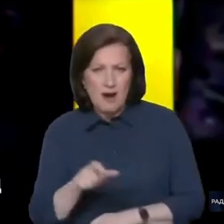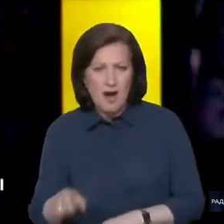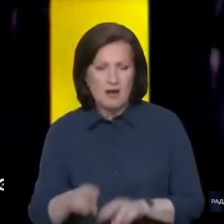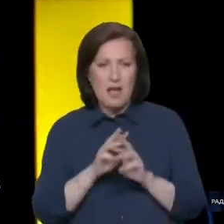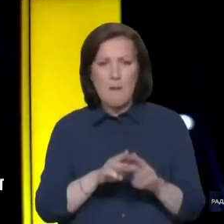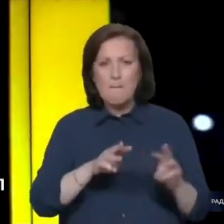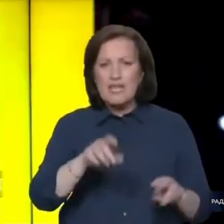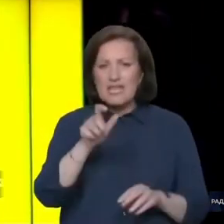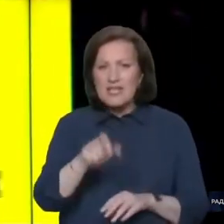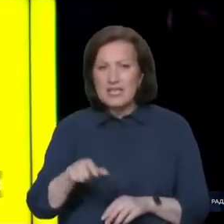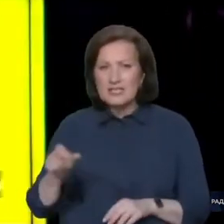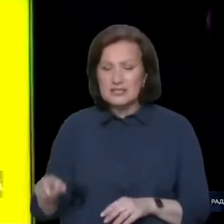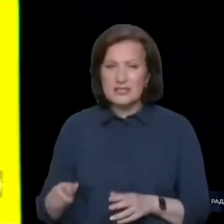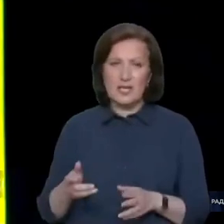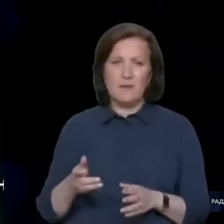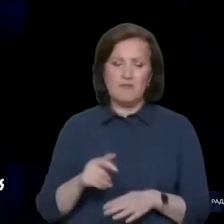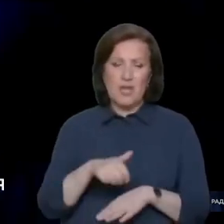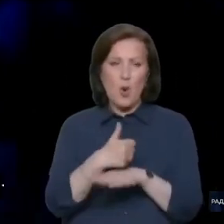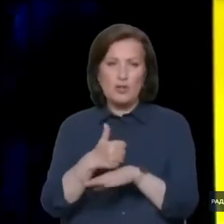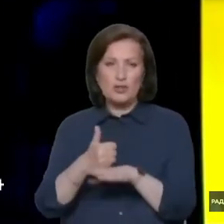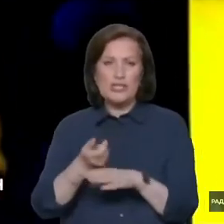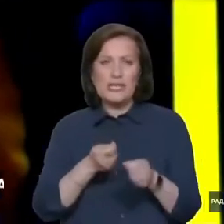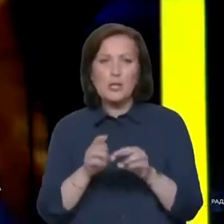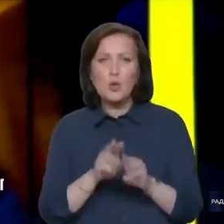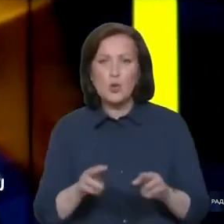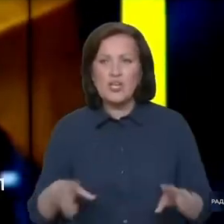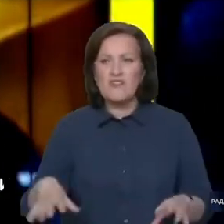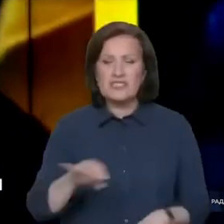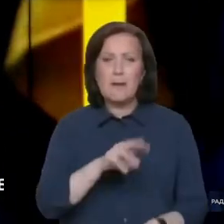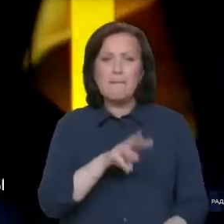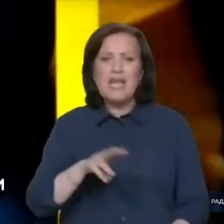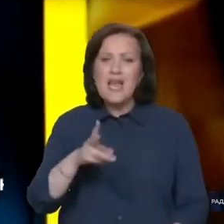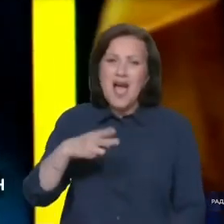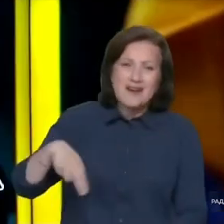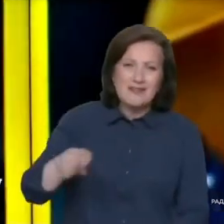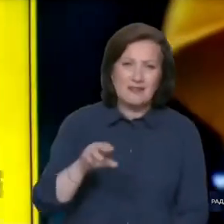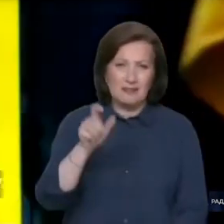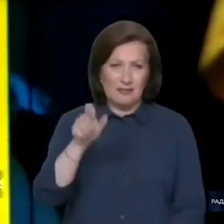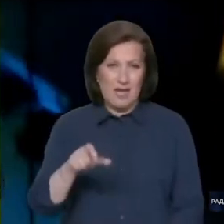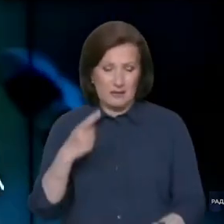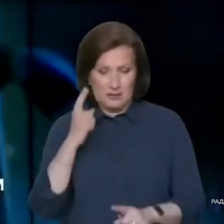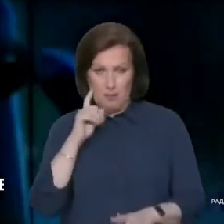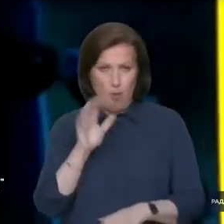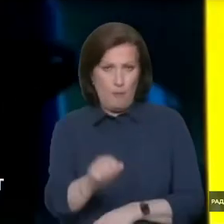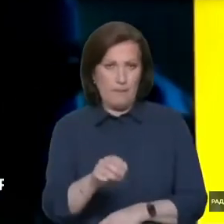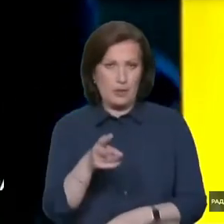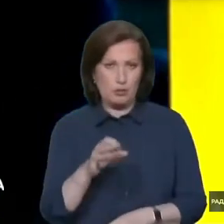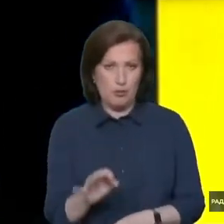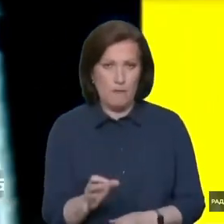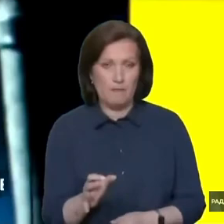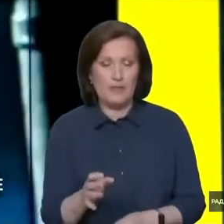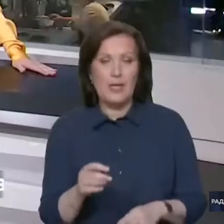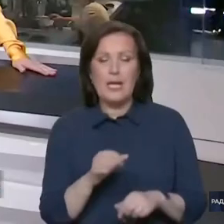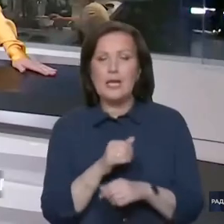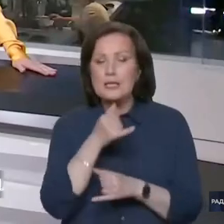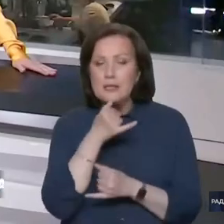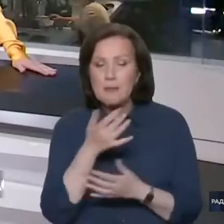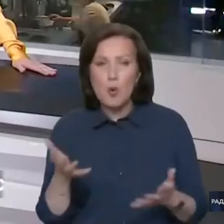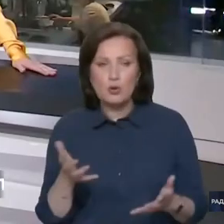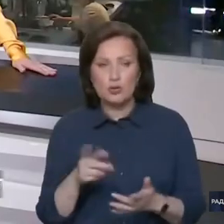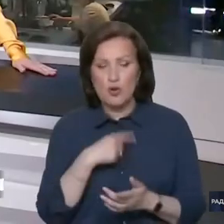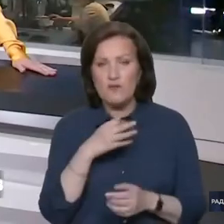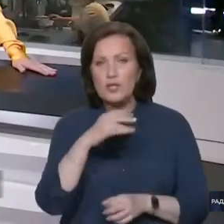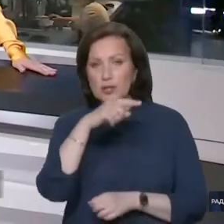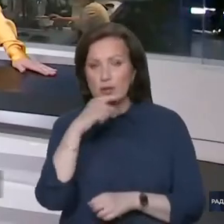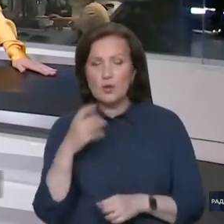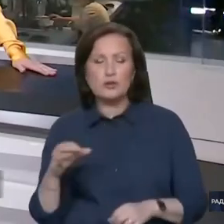там міністри і очільники уряду, вони всі мільярдери. Це все помітно. І тому не може